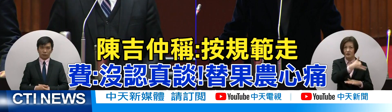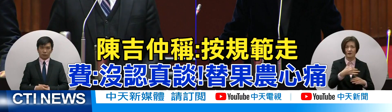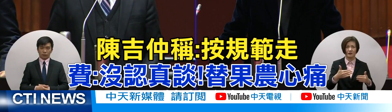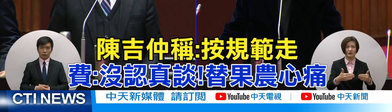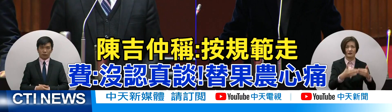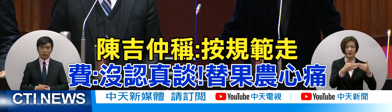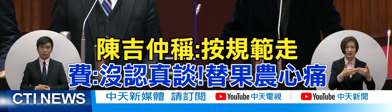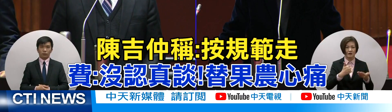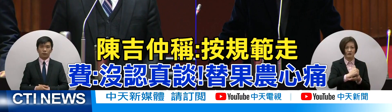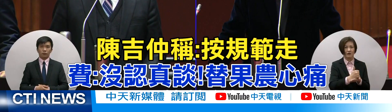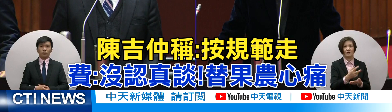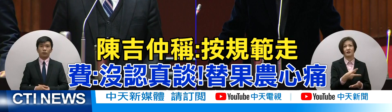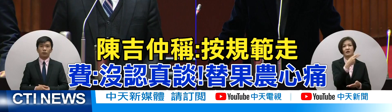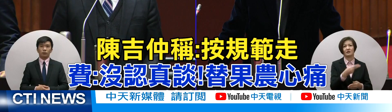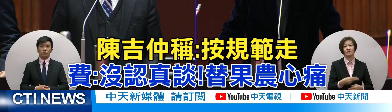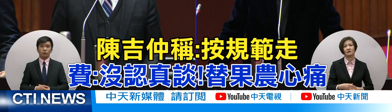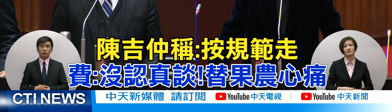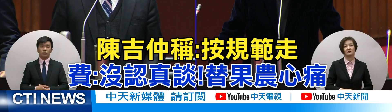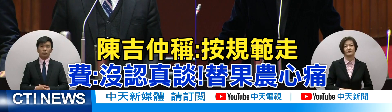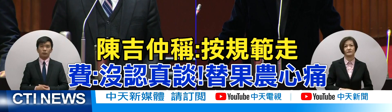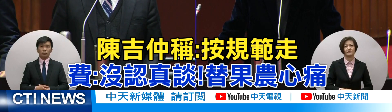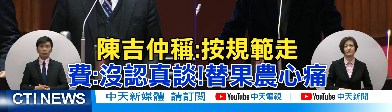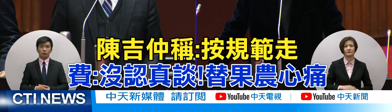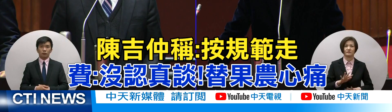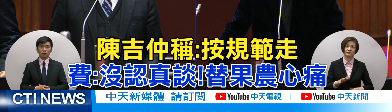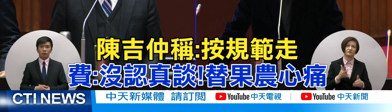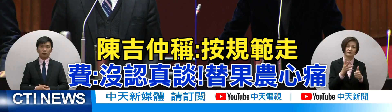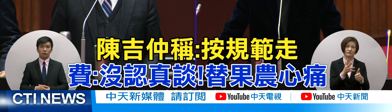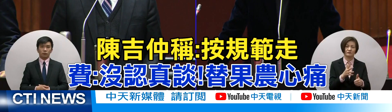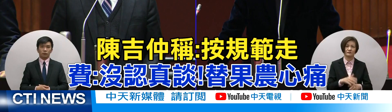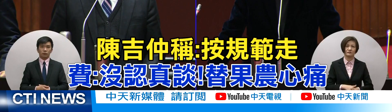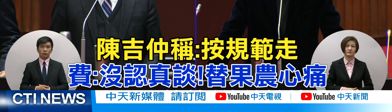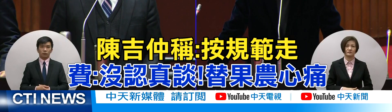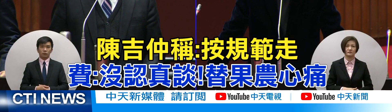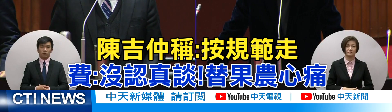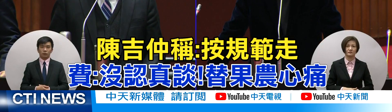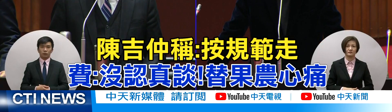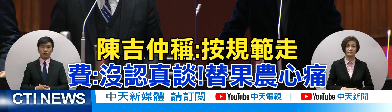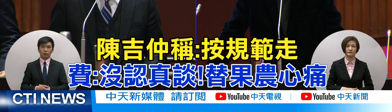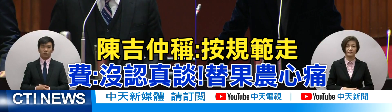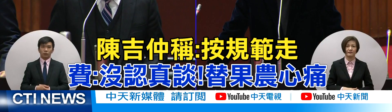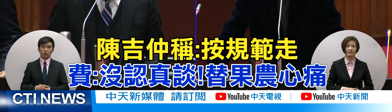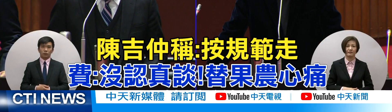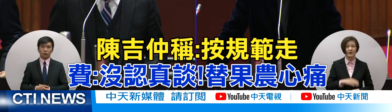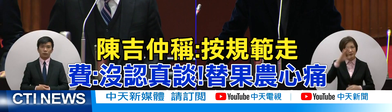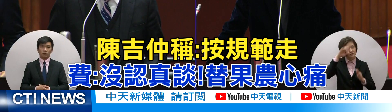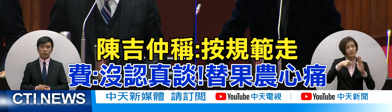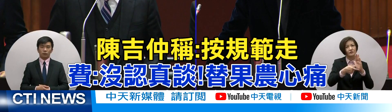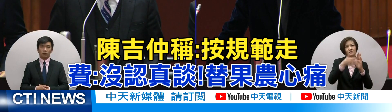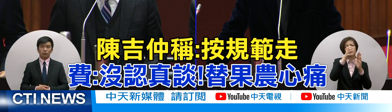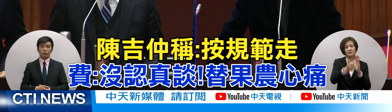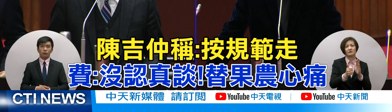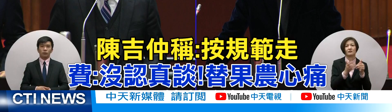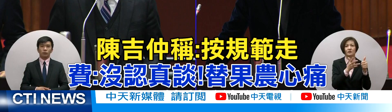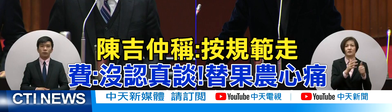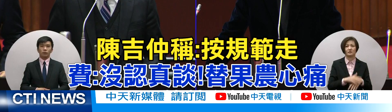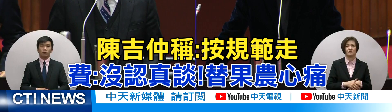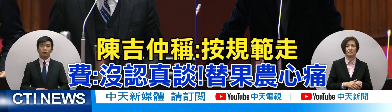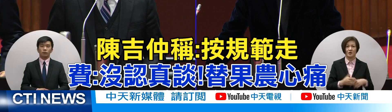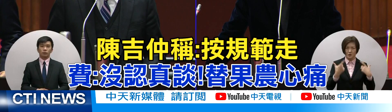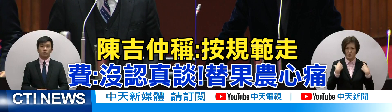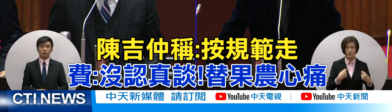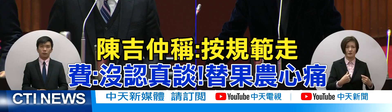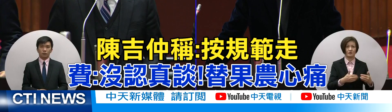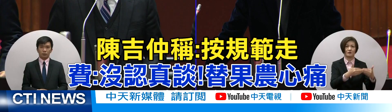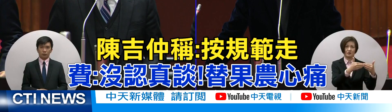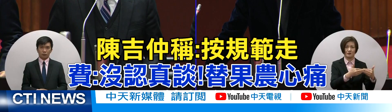去了啊，请问这个是？请问诸位啊，我们这一次要卖到大陆的